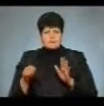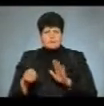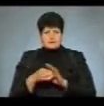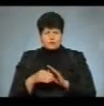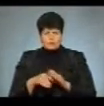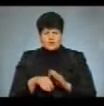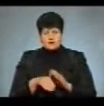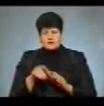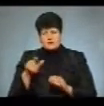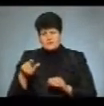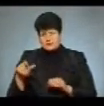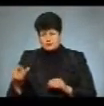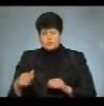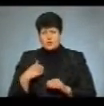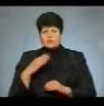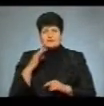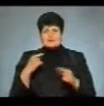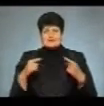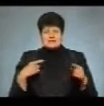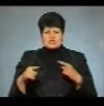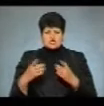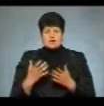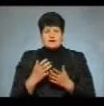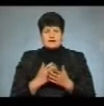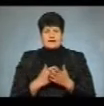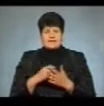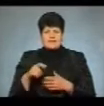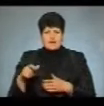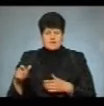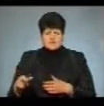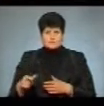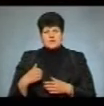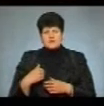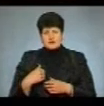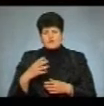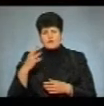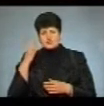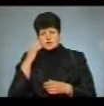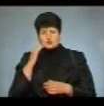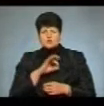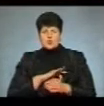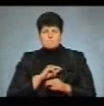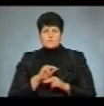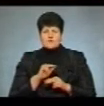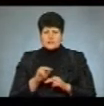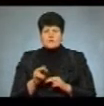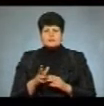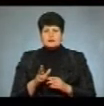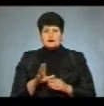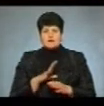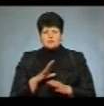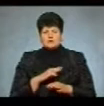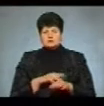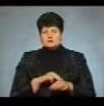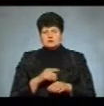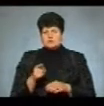буде випадків голосування за інших кандидатів. Я вважаю, що профілактика первинна, яка проводилася поліцією